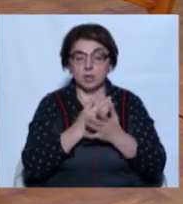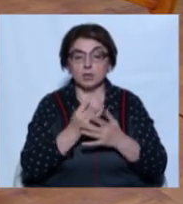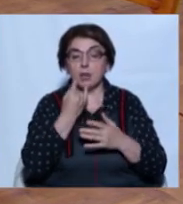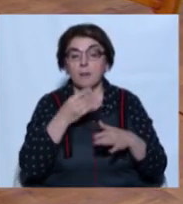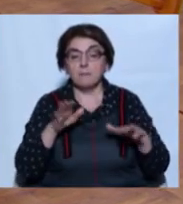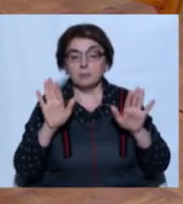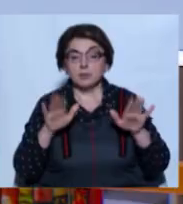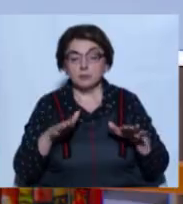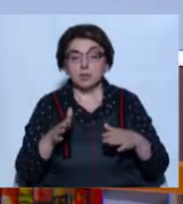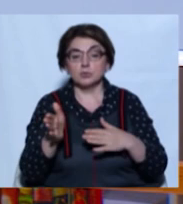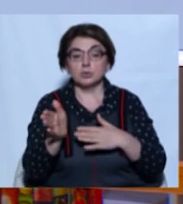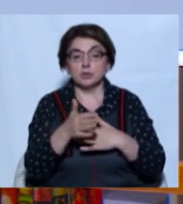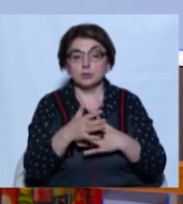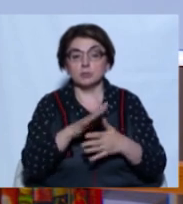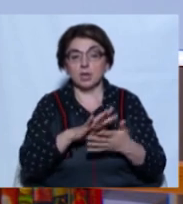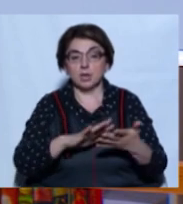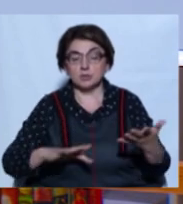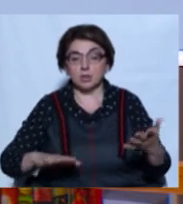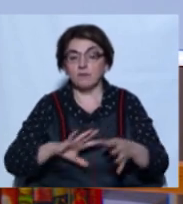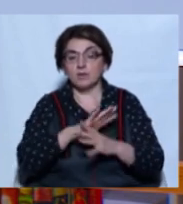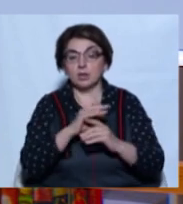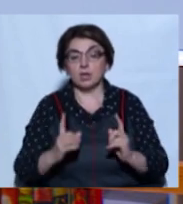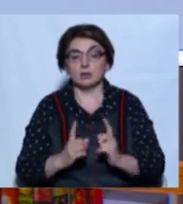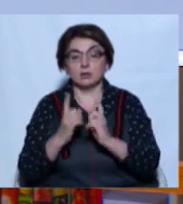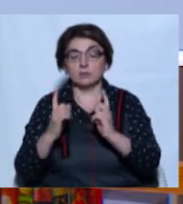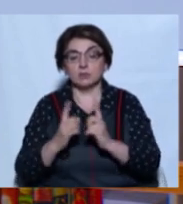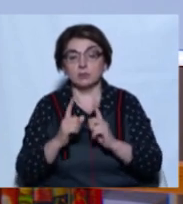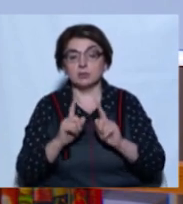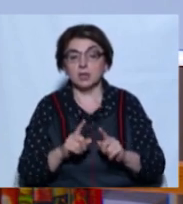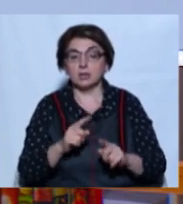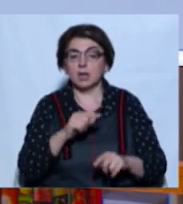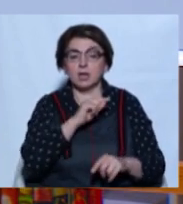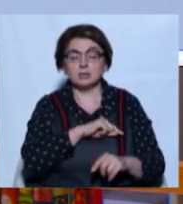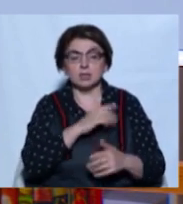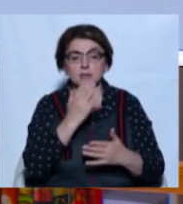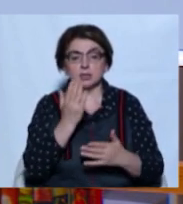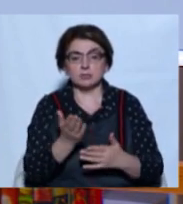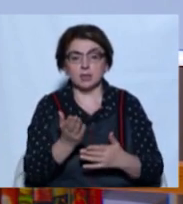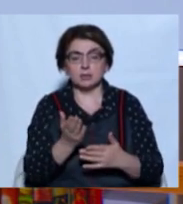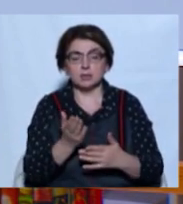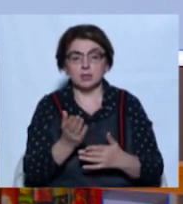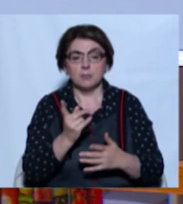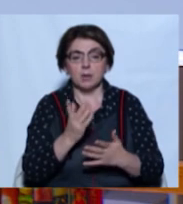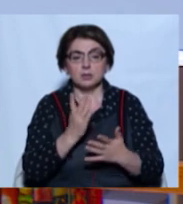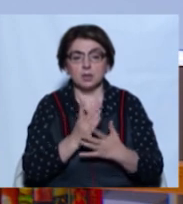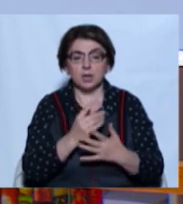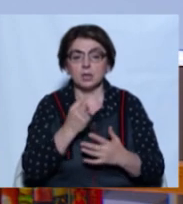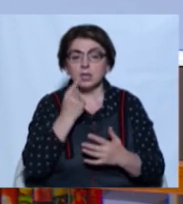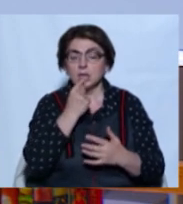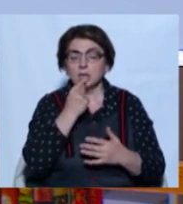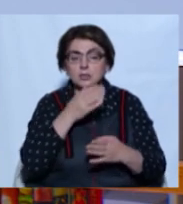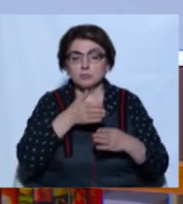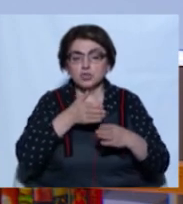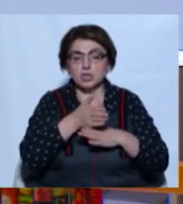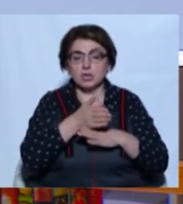ფრინველებშიც, თევზებშიც და ასე შემდეგ, ყველგან ხვდებიან. Და რა ხასიათებთ? მათაც აქვს მჭრელი